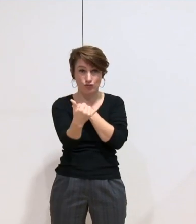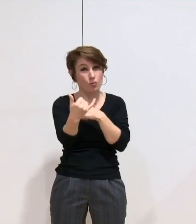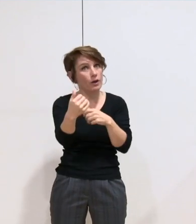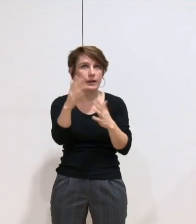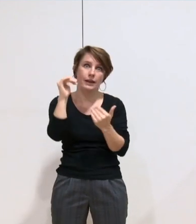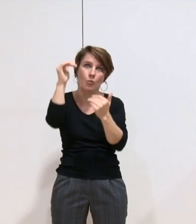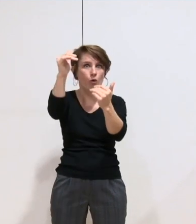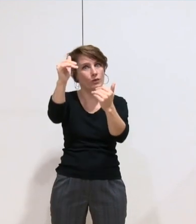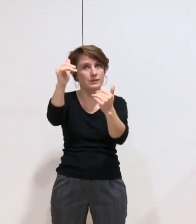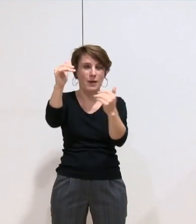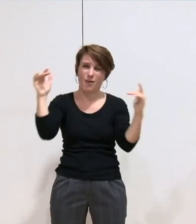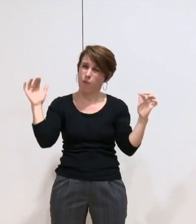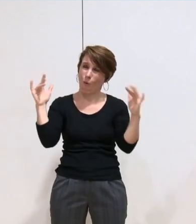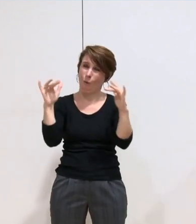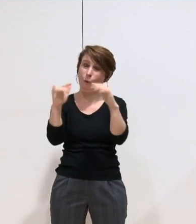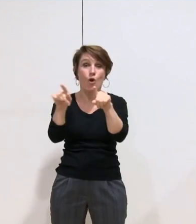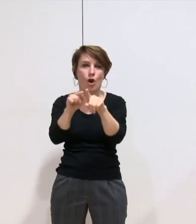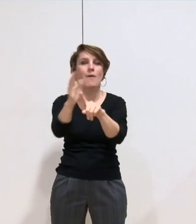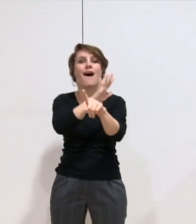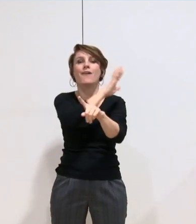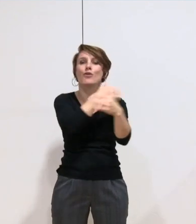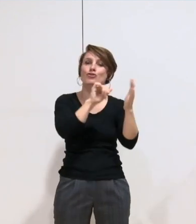avions antérieurement au Sommum. Voilà.